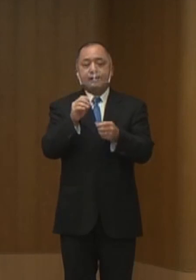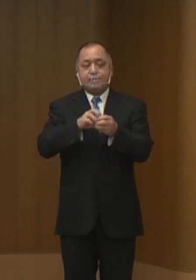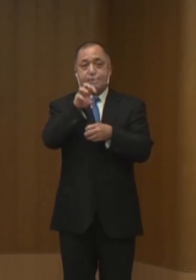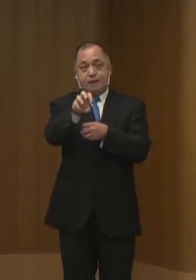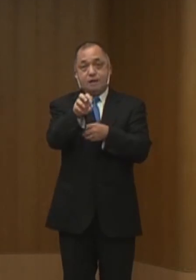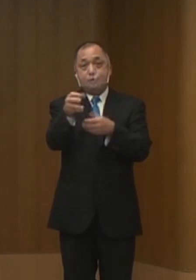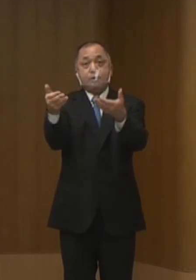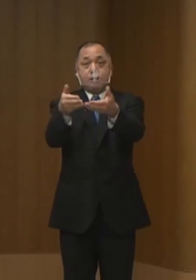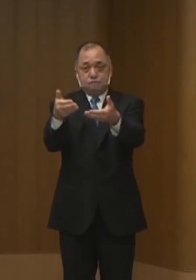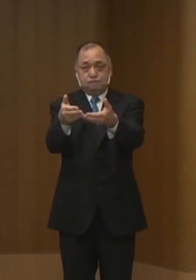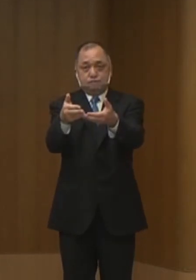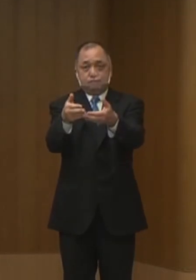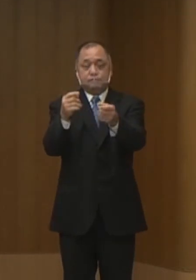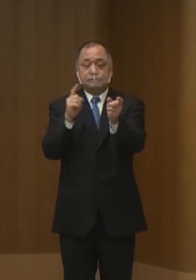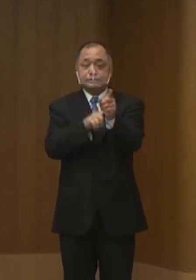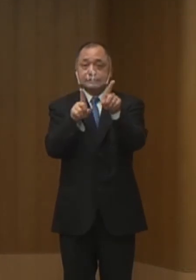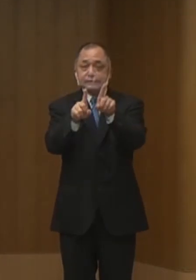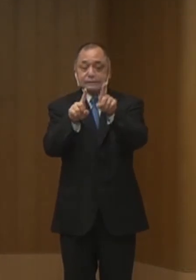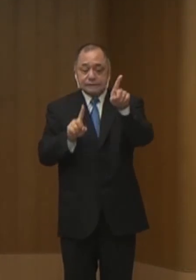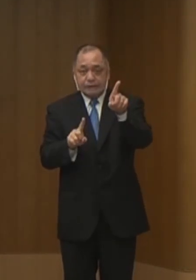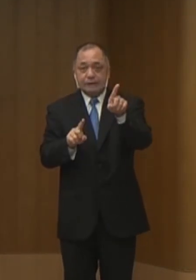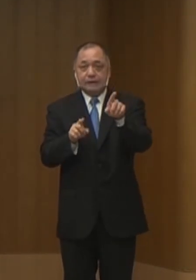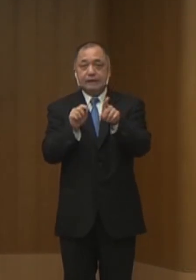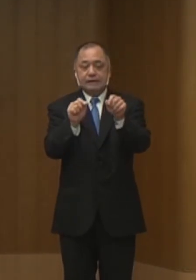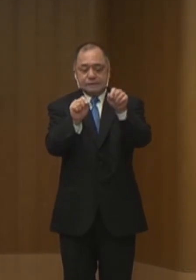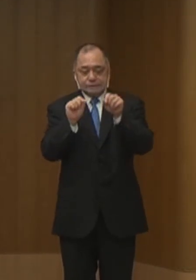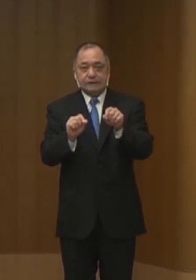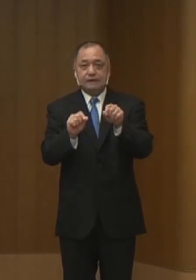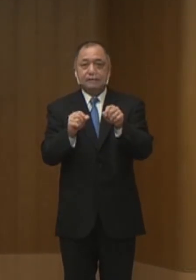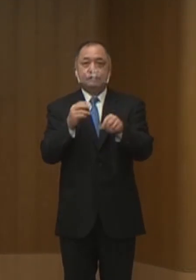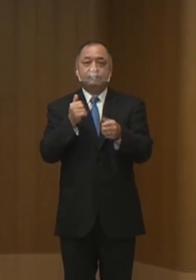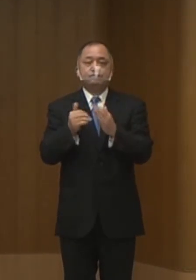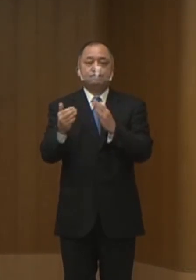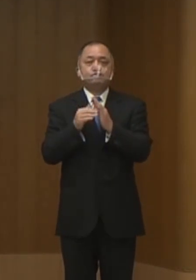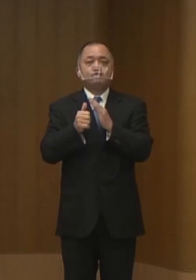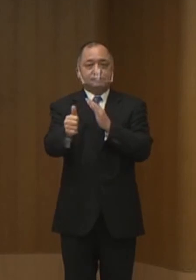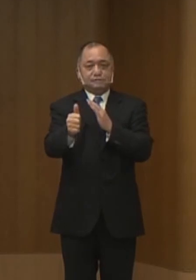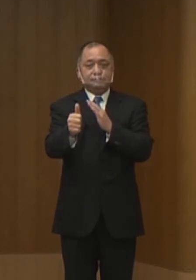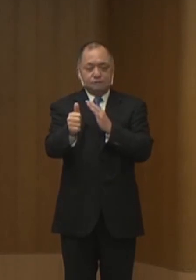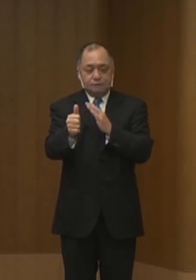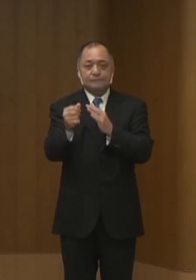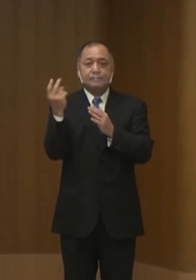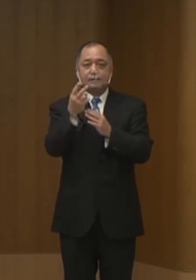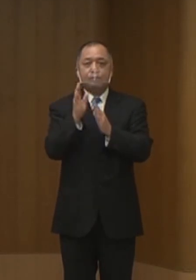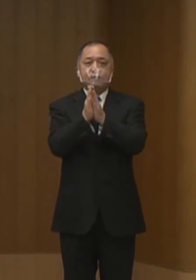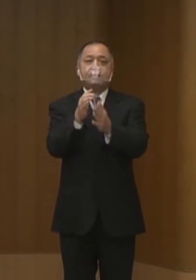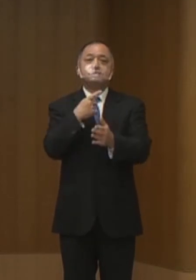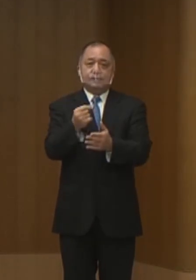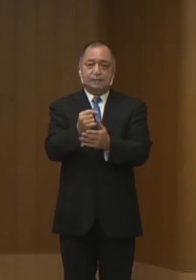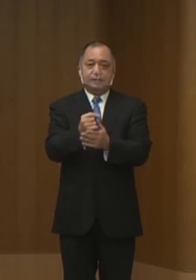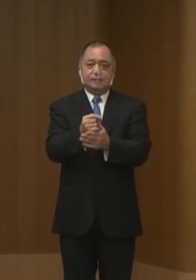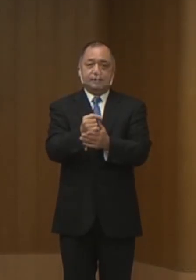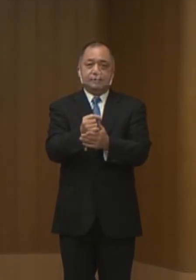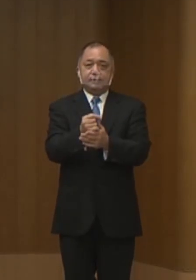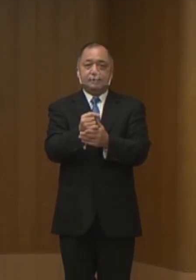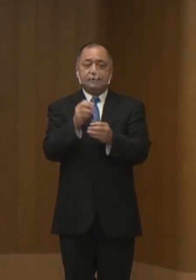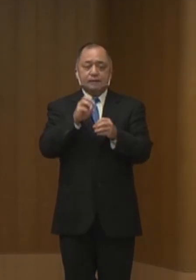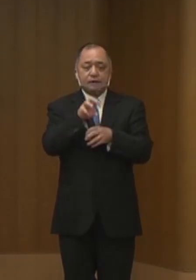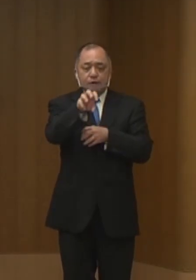勤、これを一層徹底していただくように皆さんにはお願いをいたします。テレワーク環境があるけれ